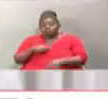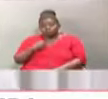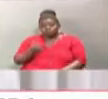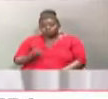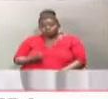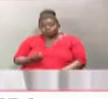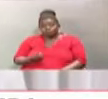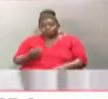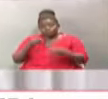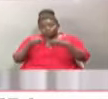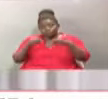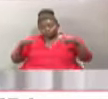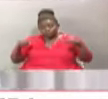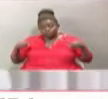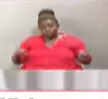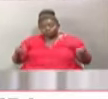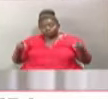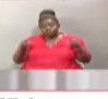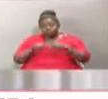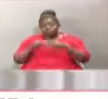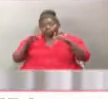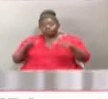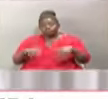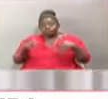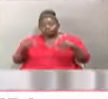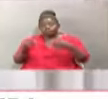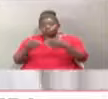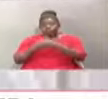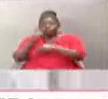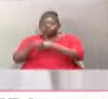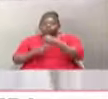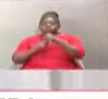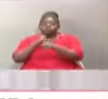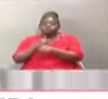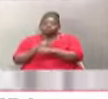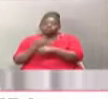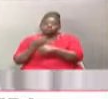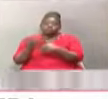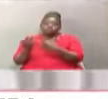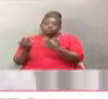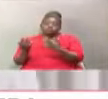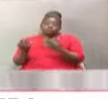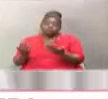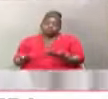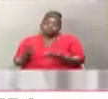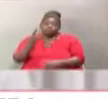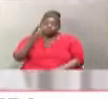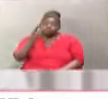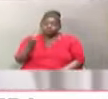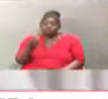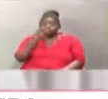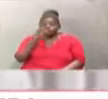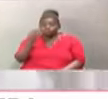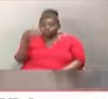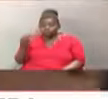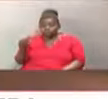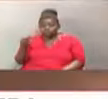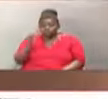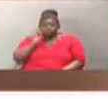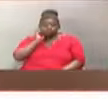Merry Christmas and Happy New Year or Prosperous New Year 2023 in